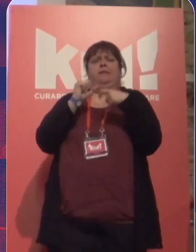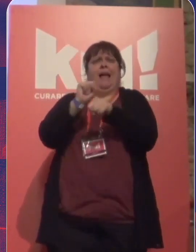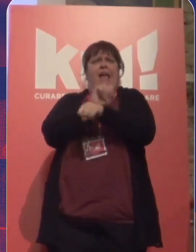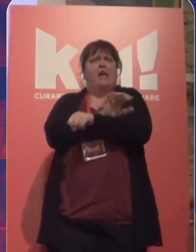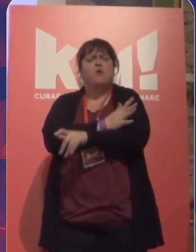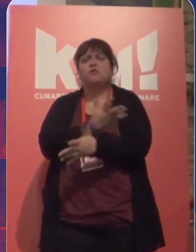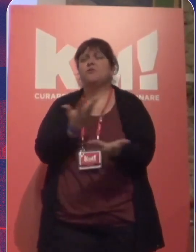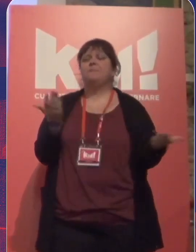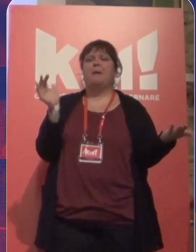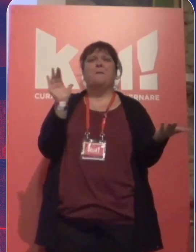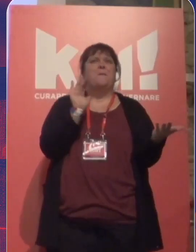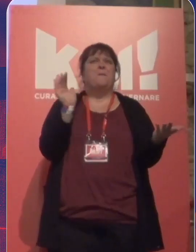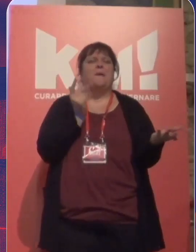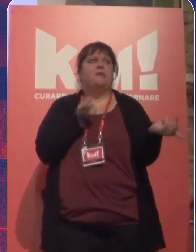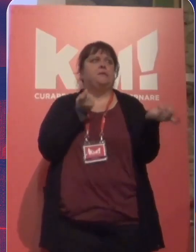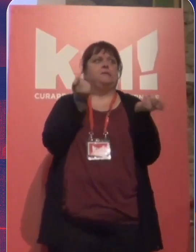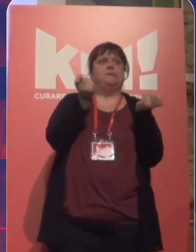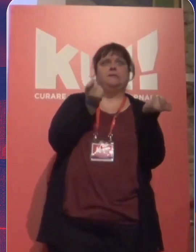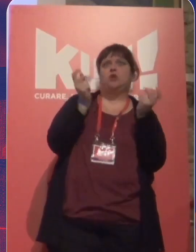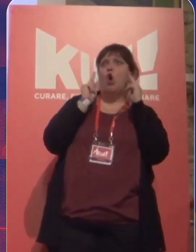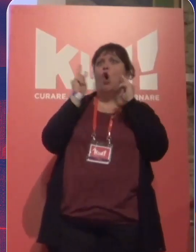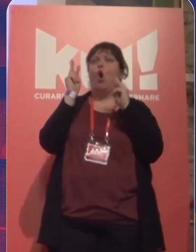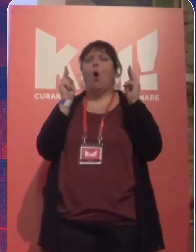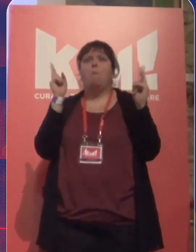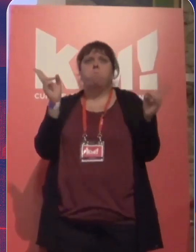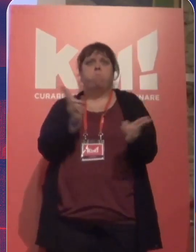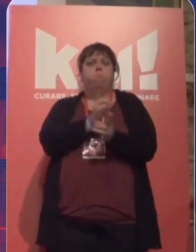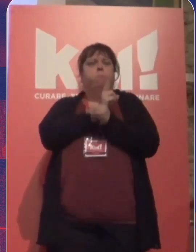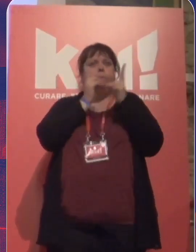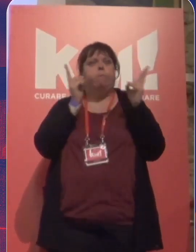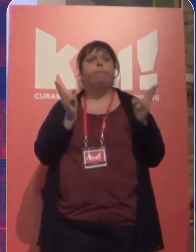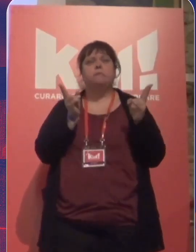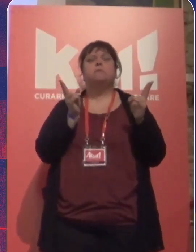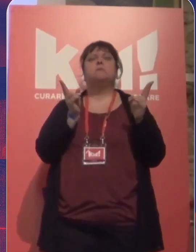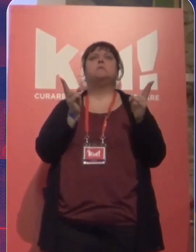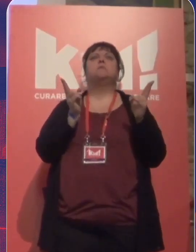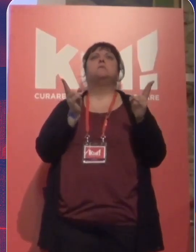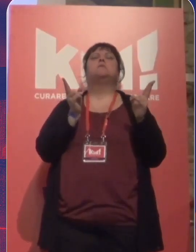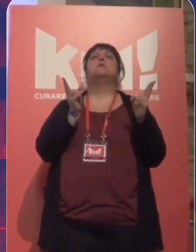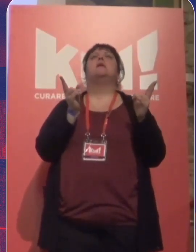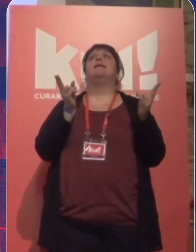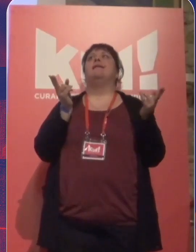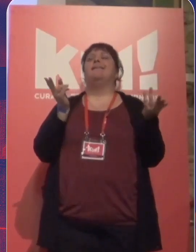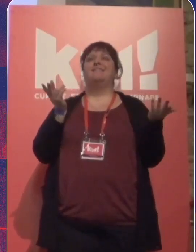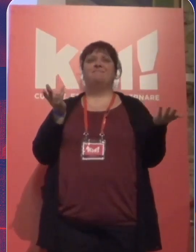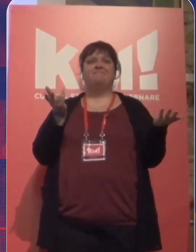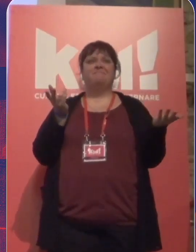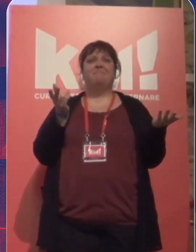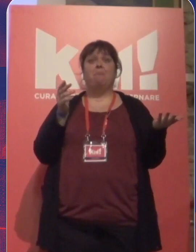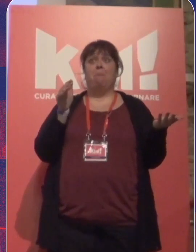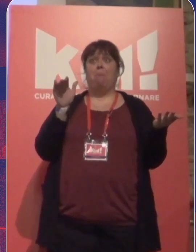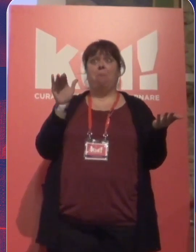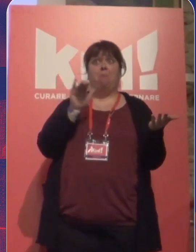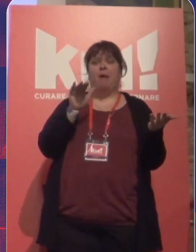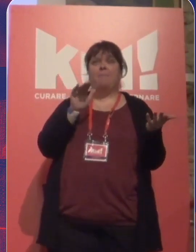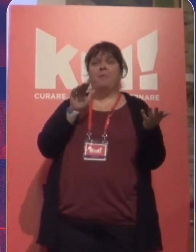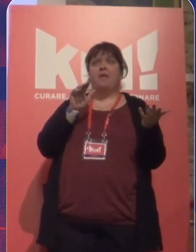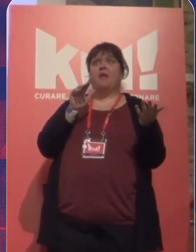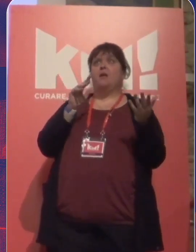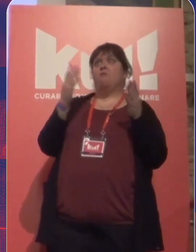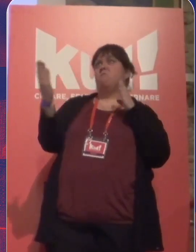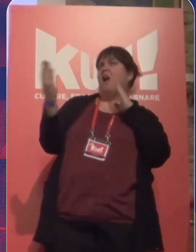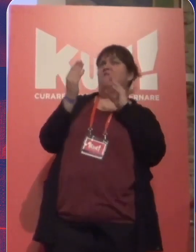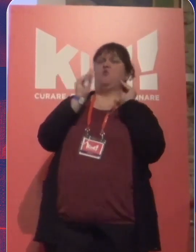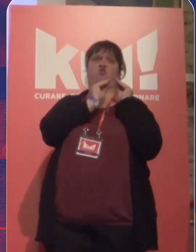non può gestire e alle quali risponde attraverso la negazione attraverso